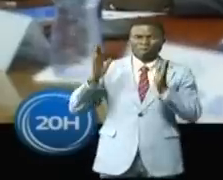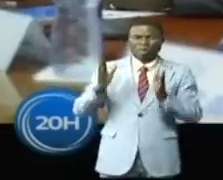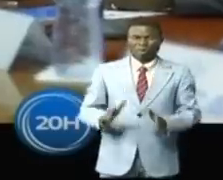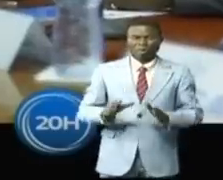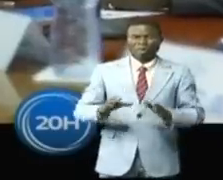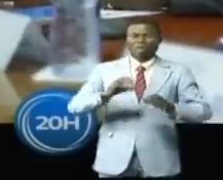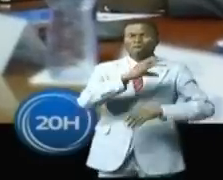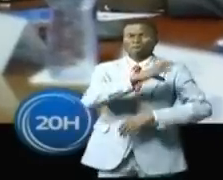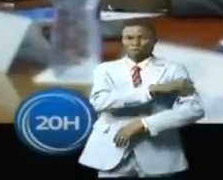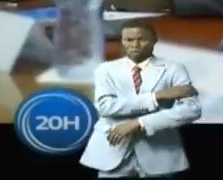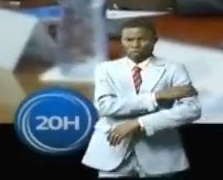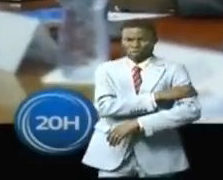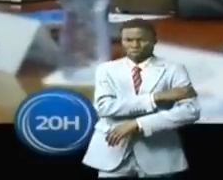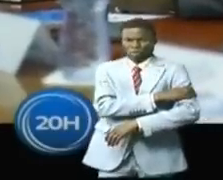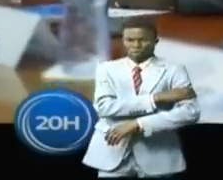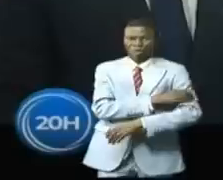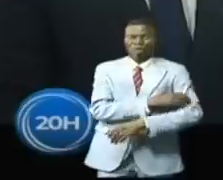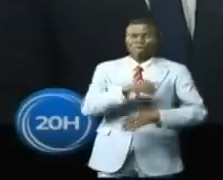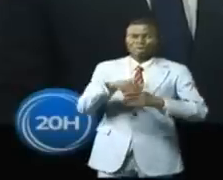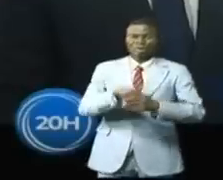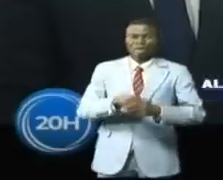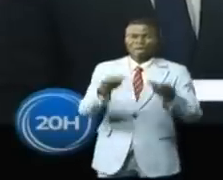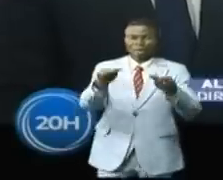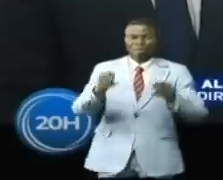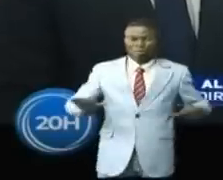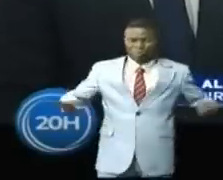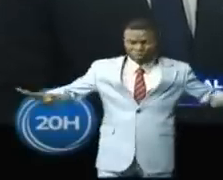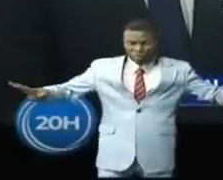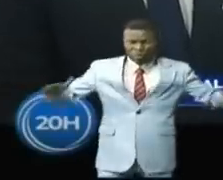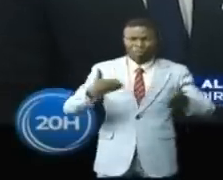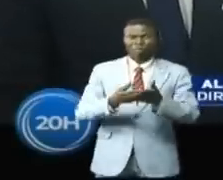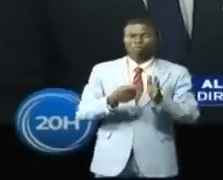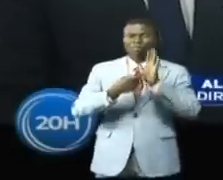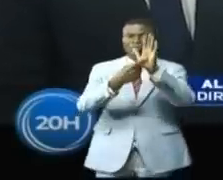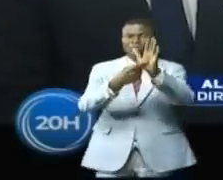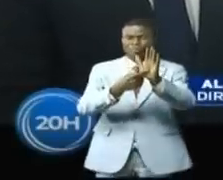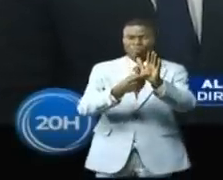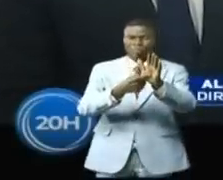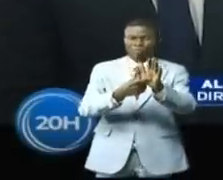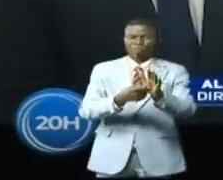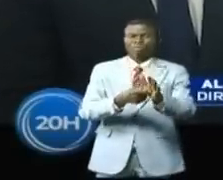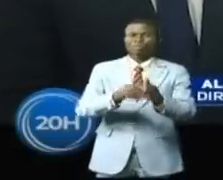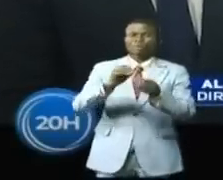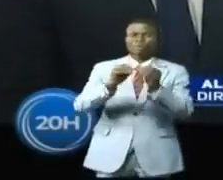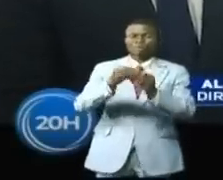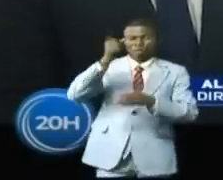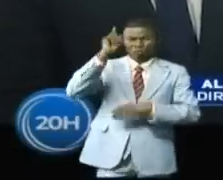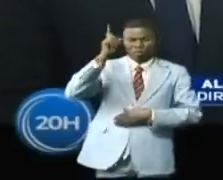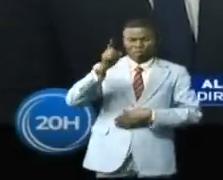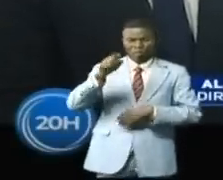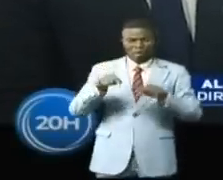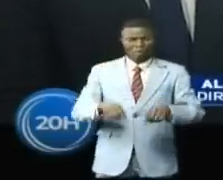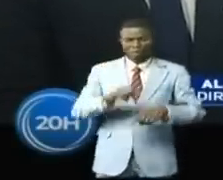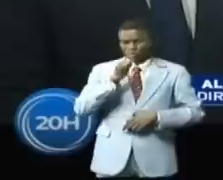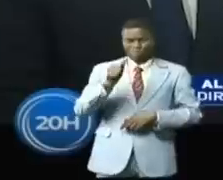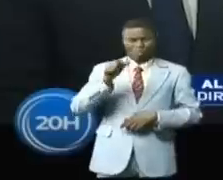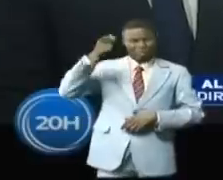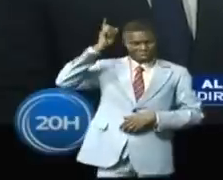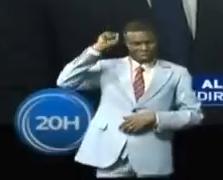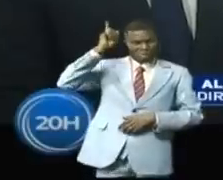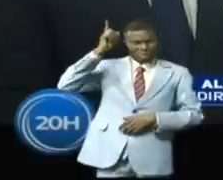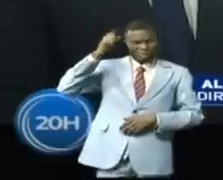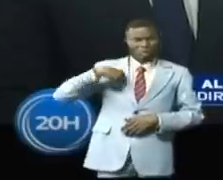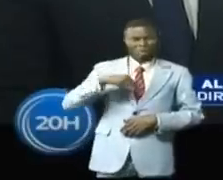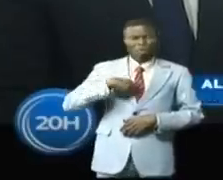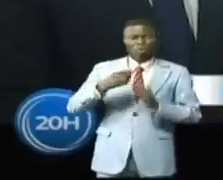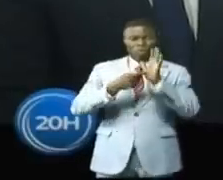civile des transporteurs aériens. Au lendemain de la présentation de nos premiers chiffres sur les 3 dernières années au niveau du secteur, nous avons